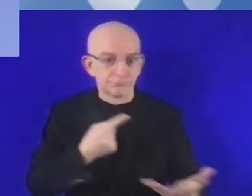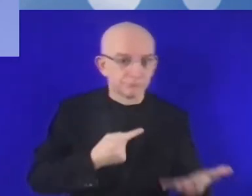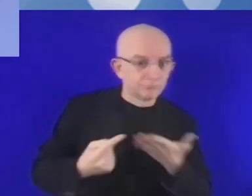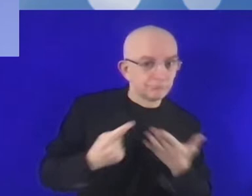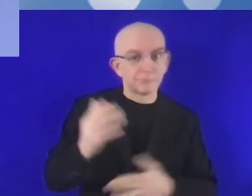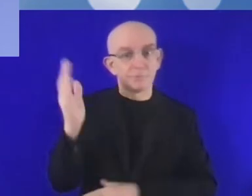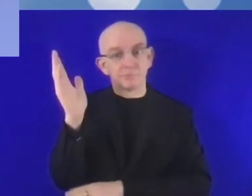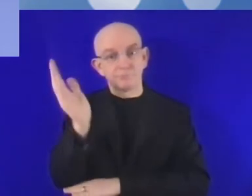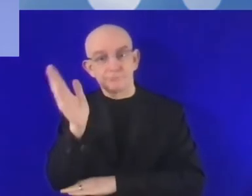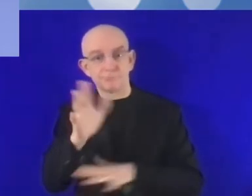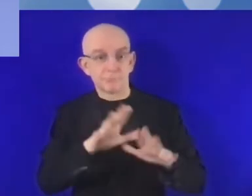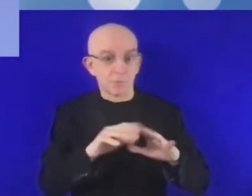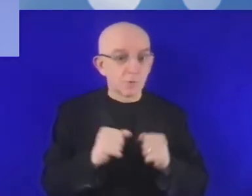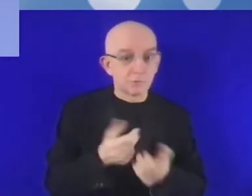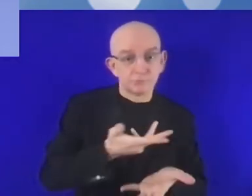والنقاشات حول